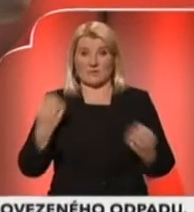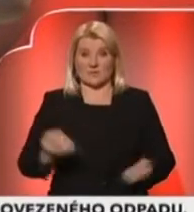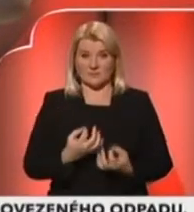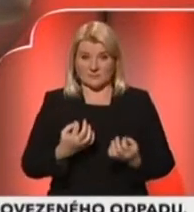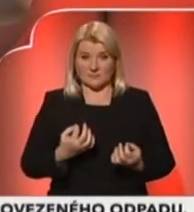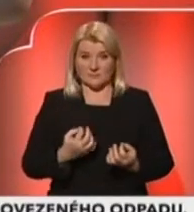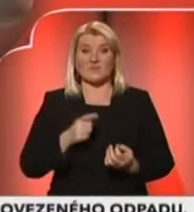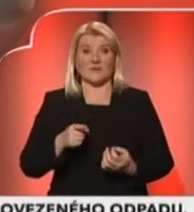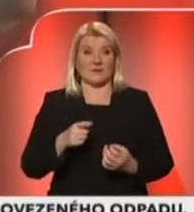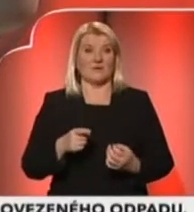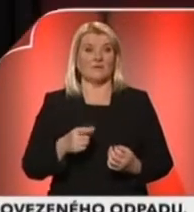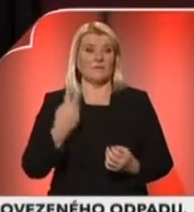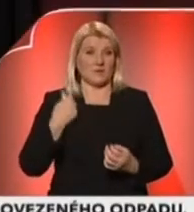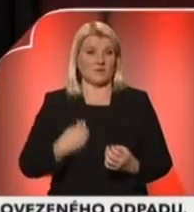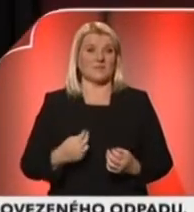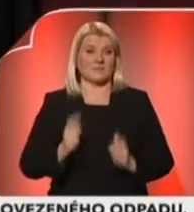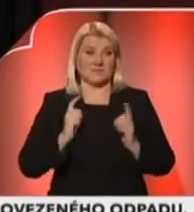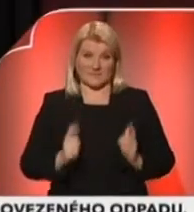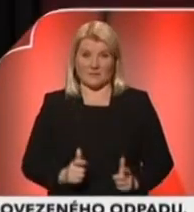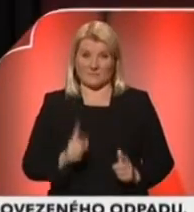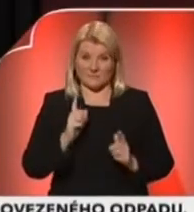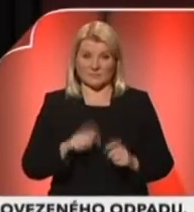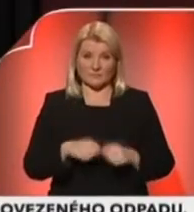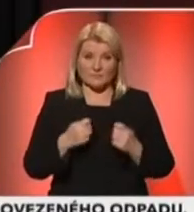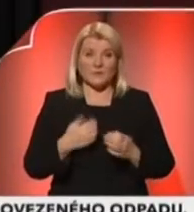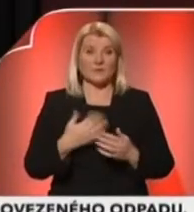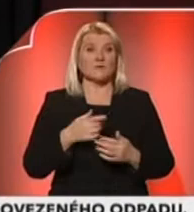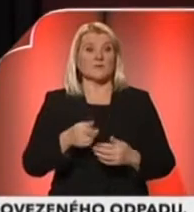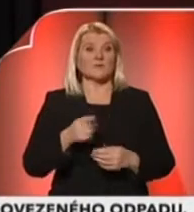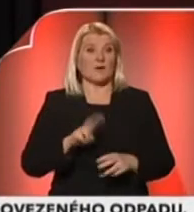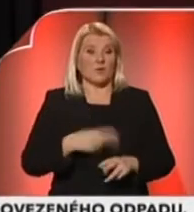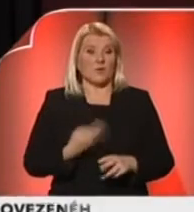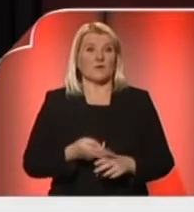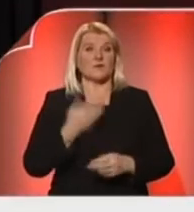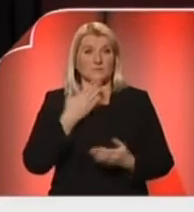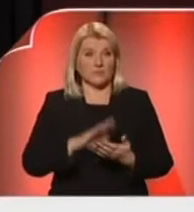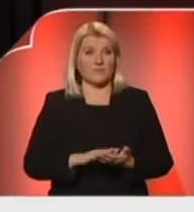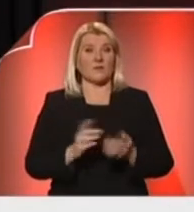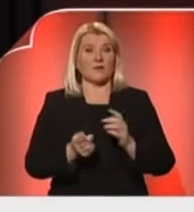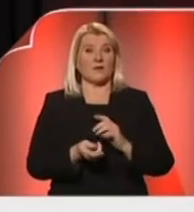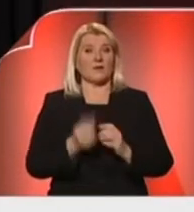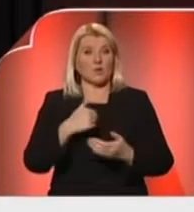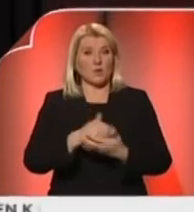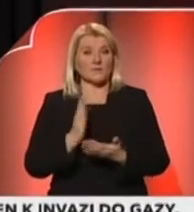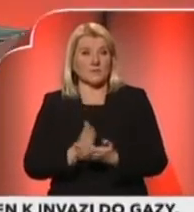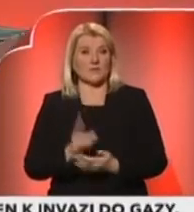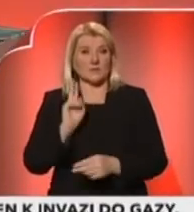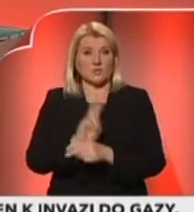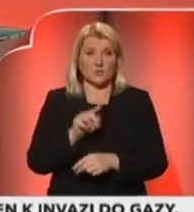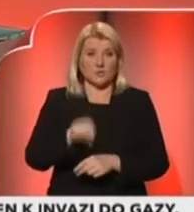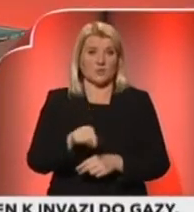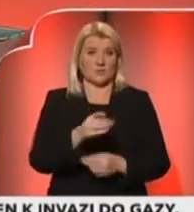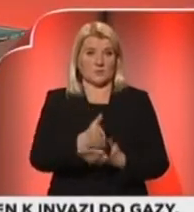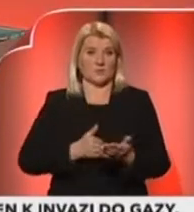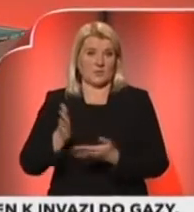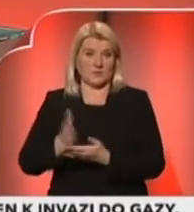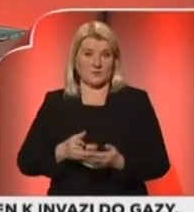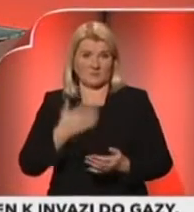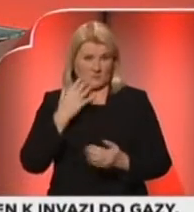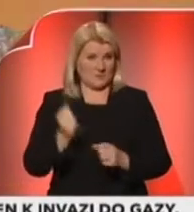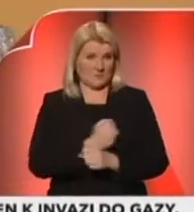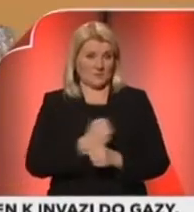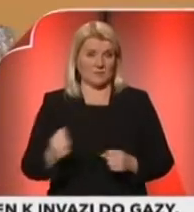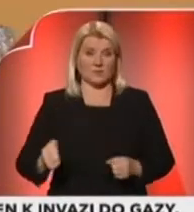se zastavím. Ve finále opravdu tedy dochází k rozdělení dohledu nad těmito oblastmi? Není to zbytečné?